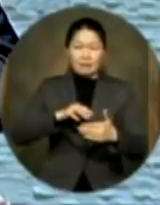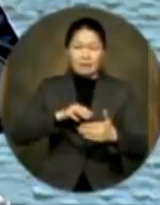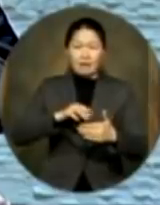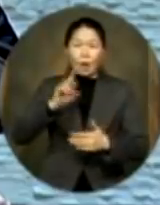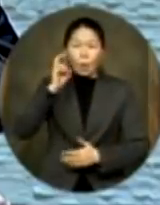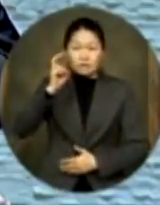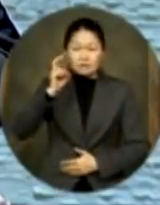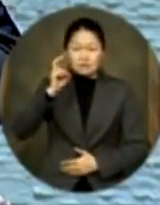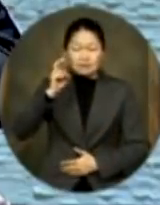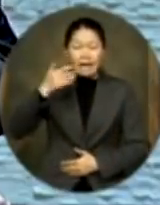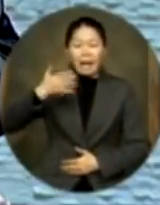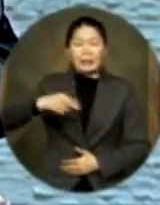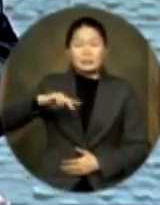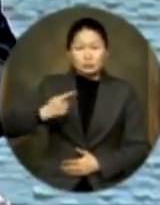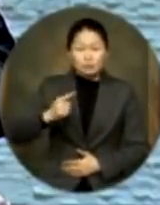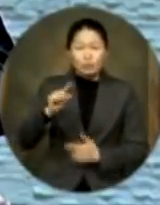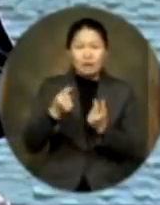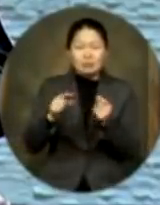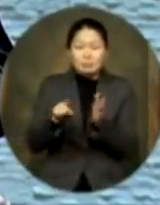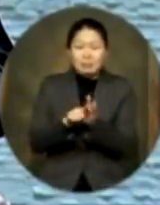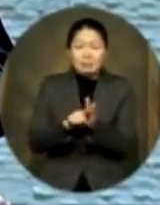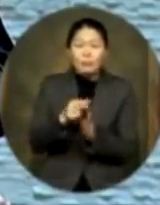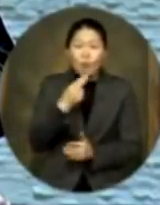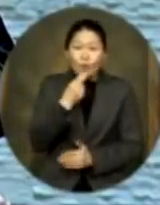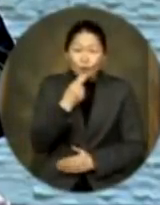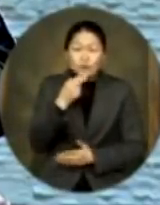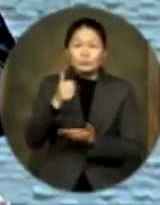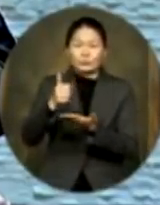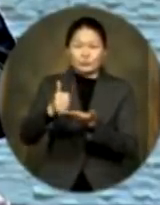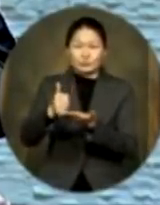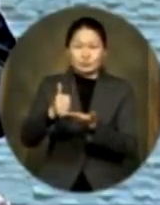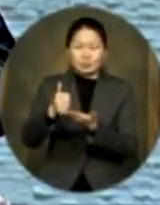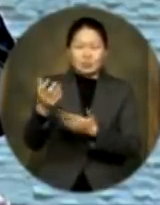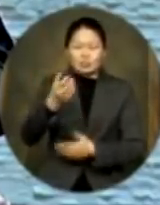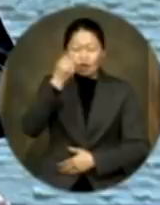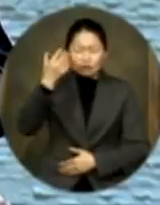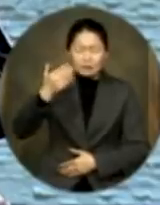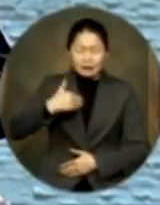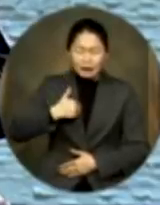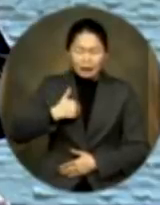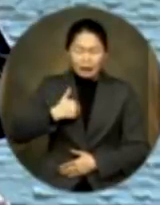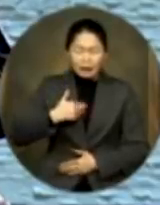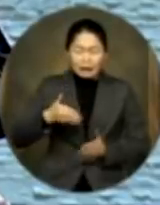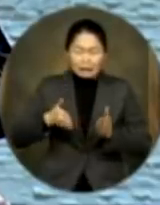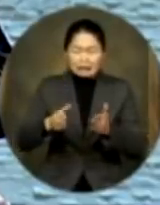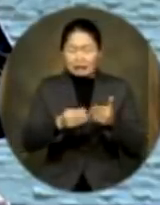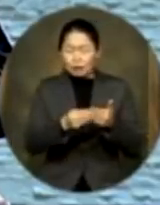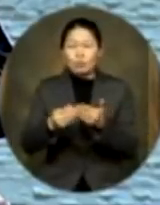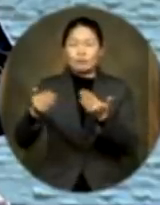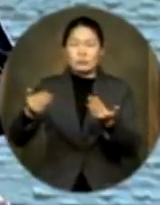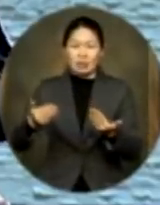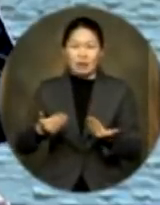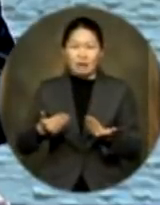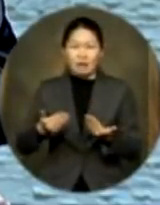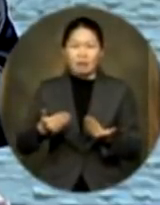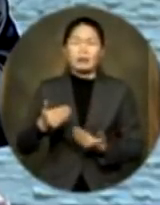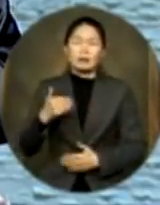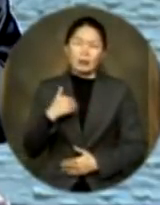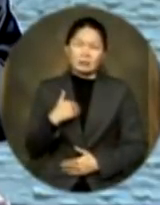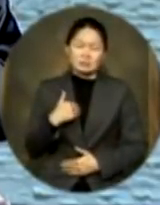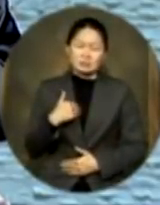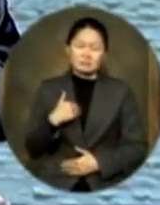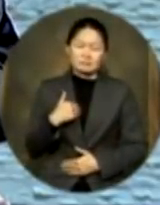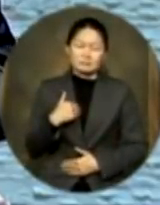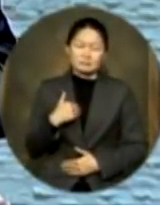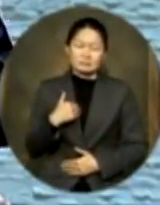혹시 아직도 그런 믿음이 없으신 분 성령님께서 내 길을 인도하십니다 아 나는